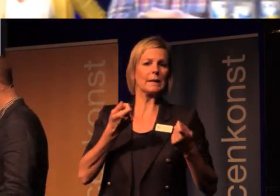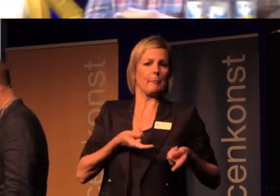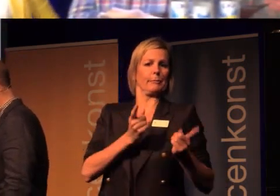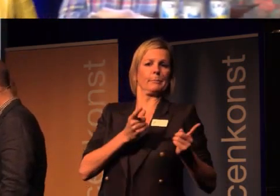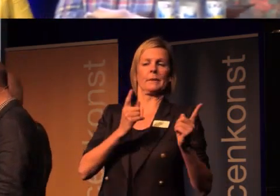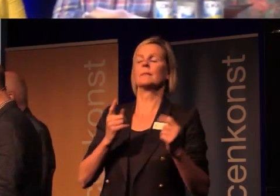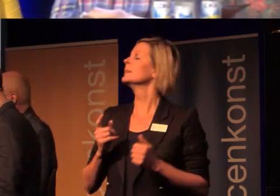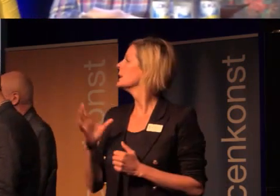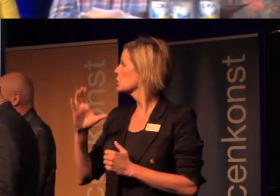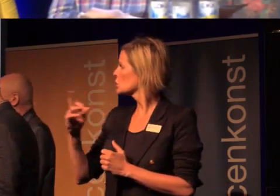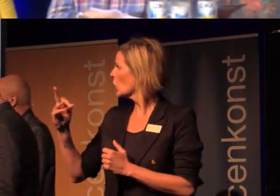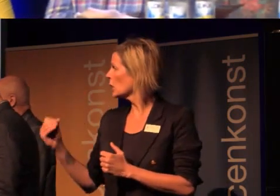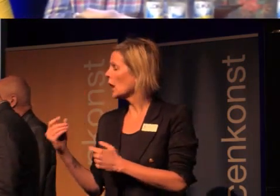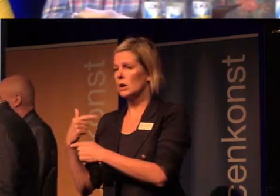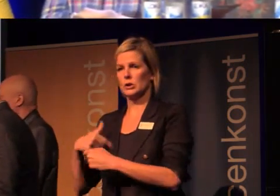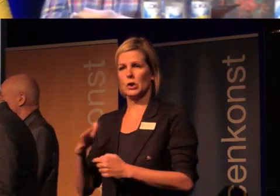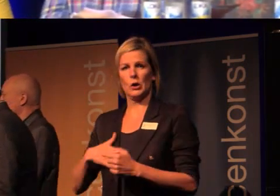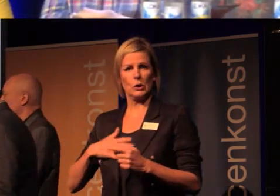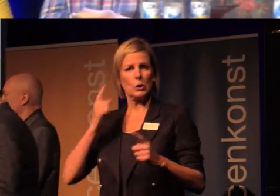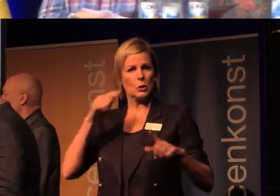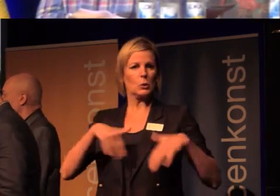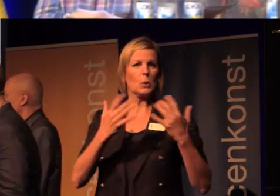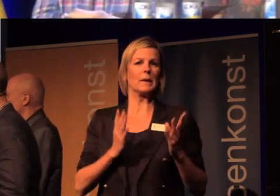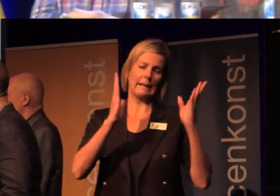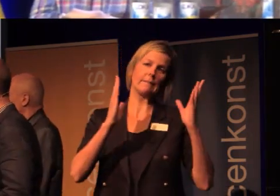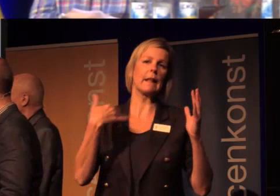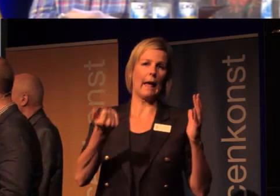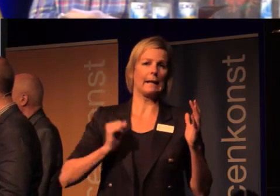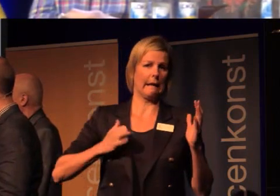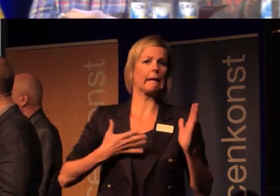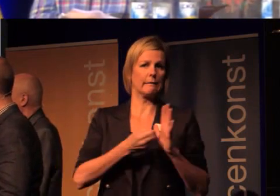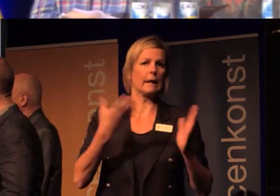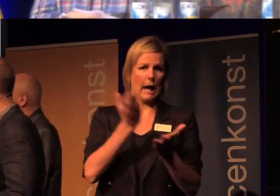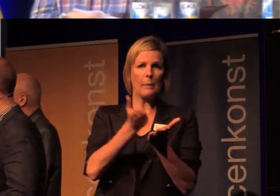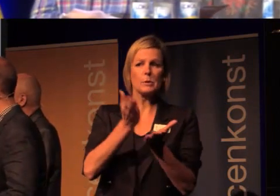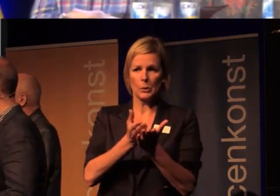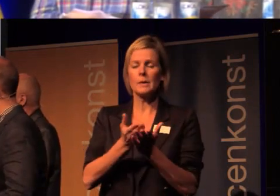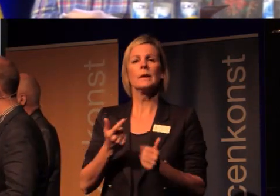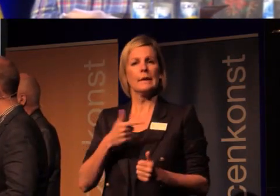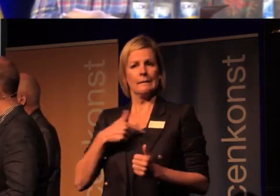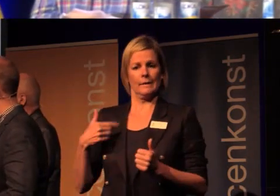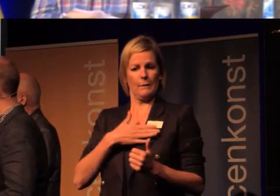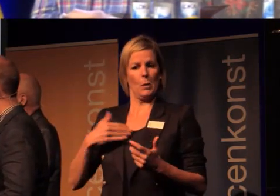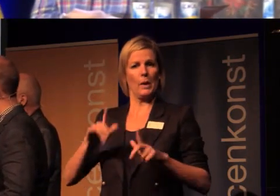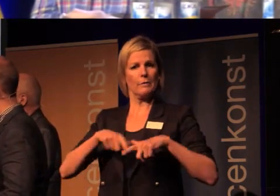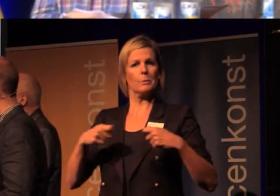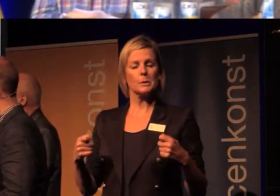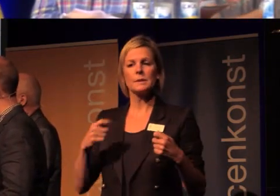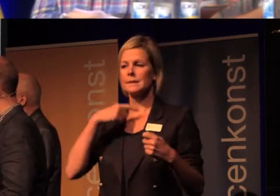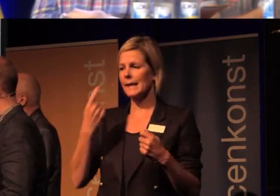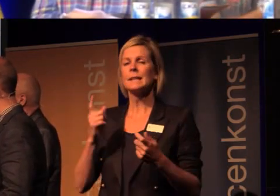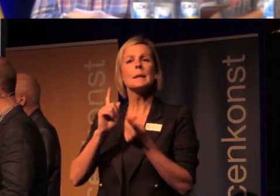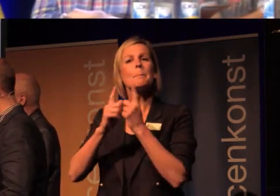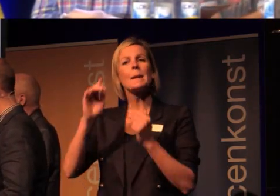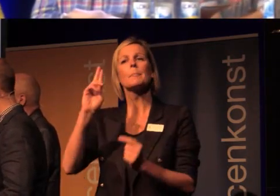tycker att kulturen givetvis har ett egenvärde. Jag tror också lite som Liberala ungdomsförbundet var inne på, att det blir ganska problematiskt